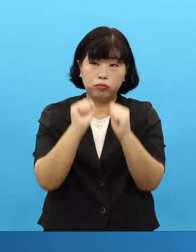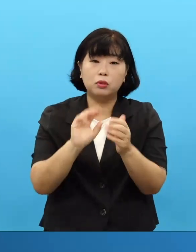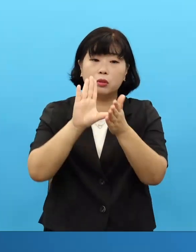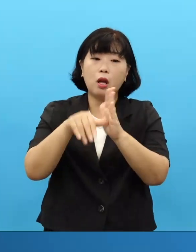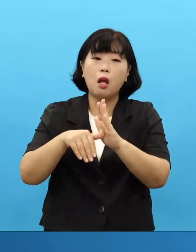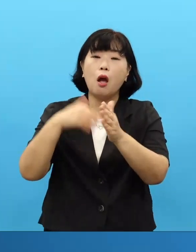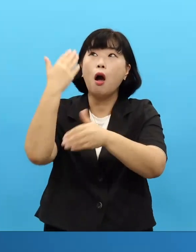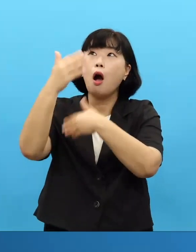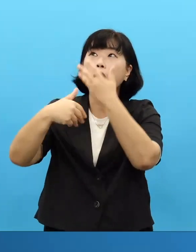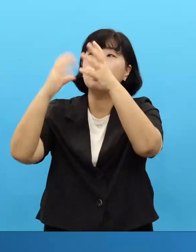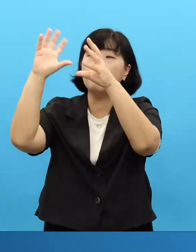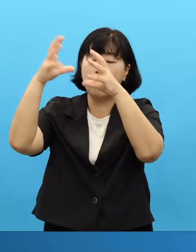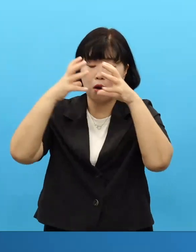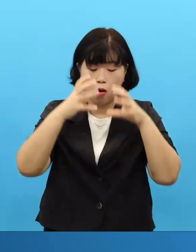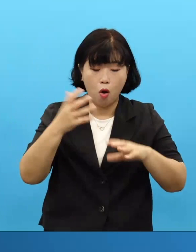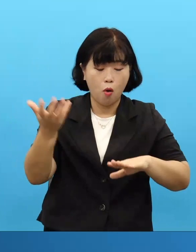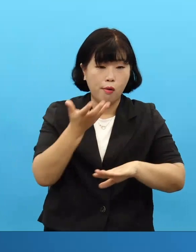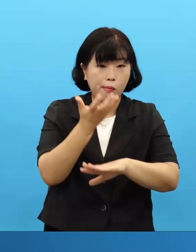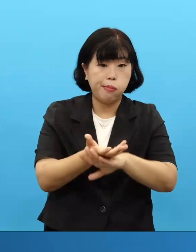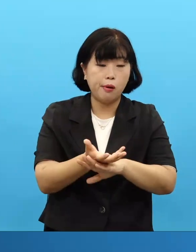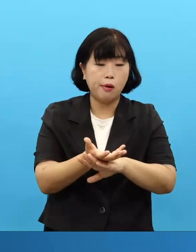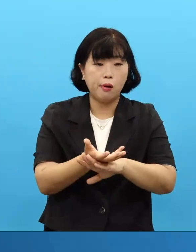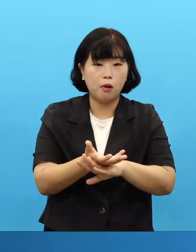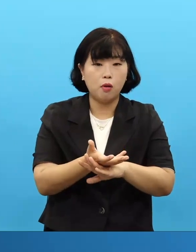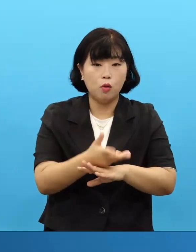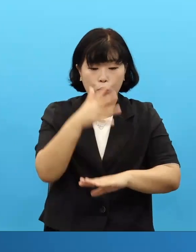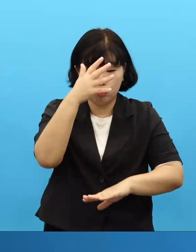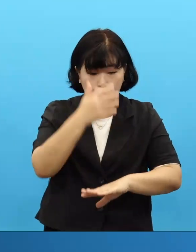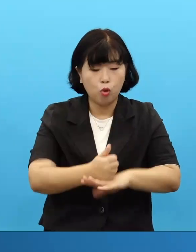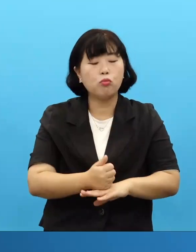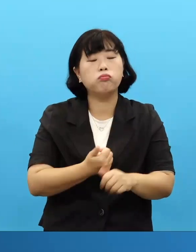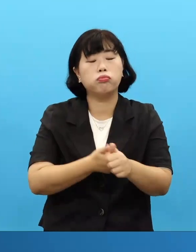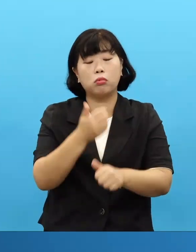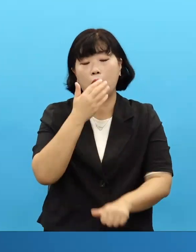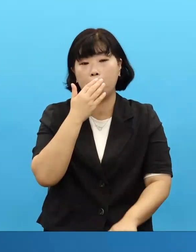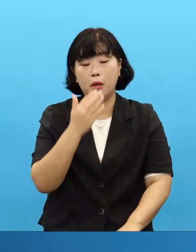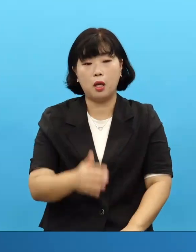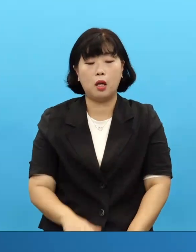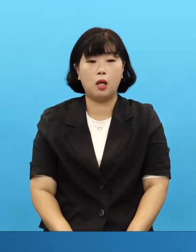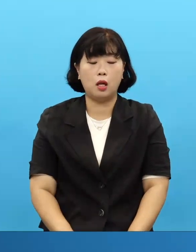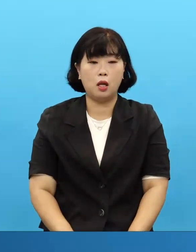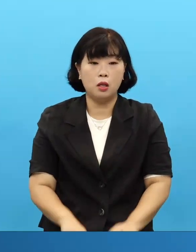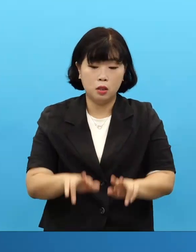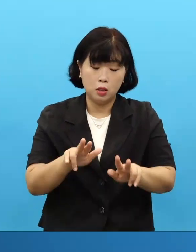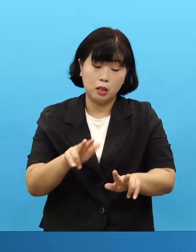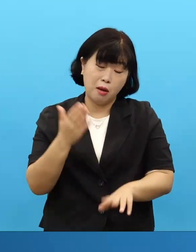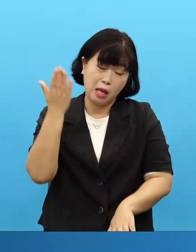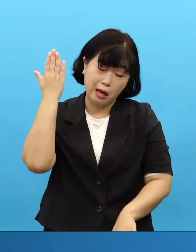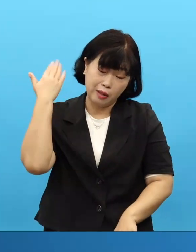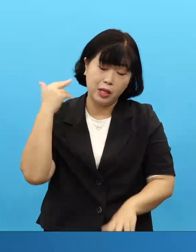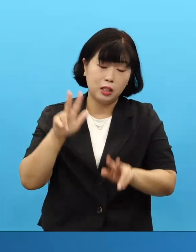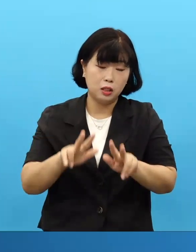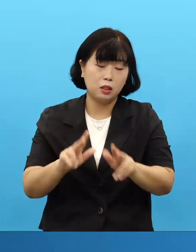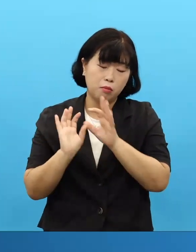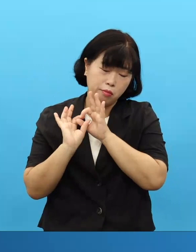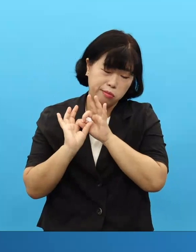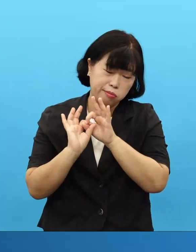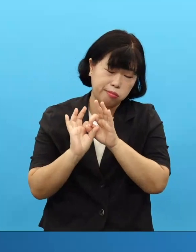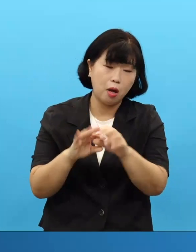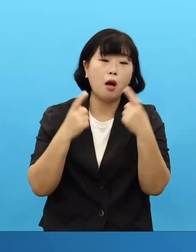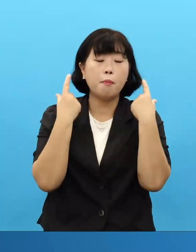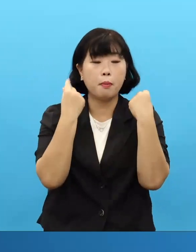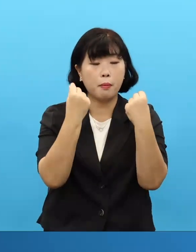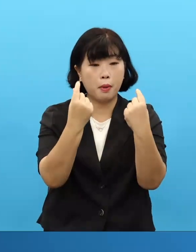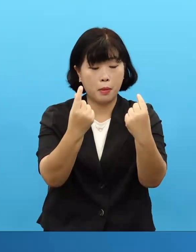method. 옛날에 지금이나 하나님 변치 않기 때문에 똑같습니다. Then and now, God is invariable. He does not change, and that's why this is exactly the same.